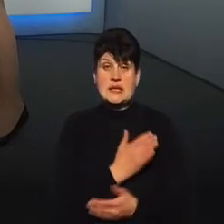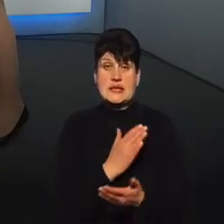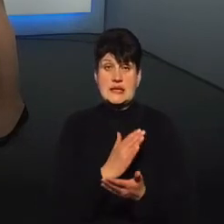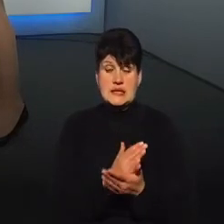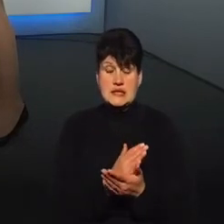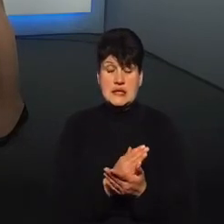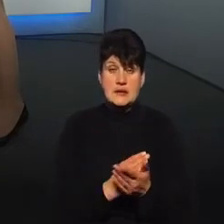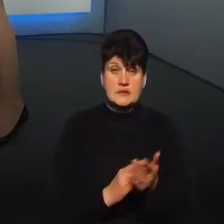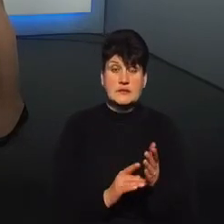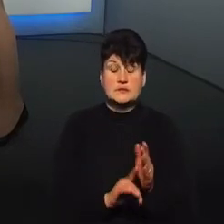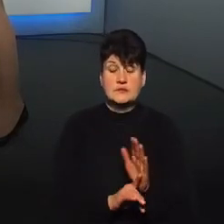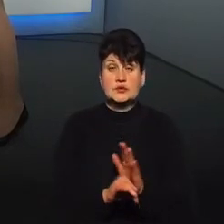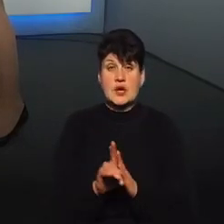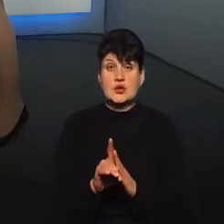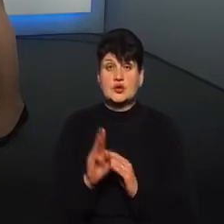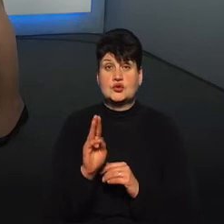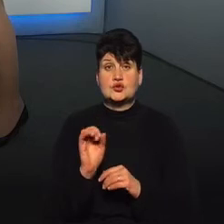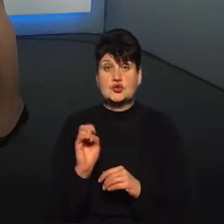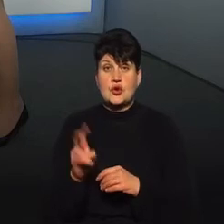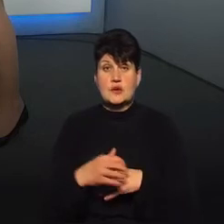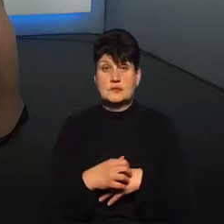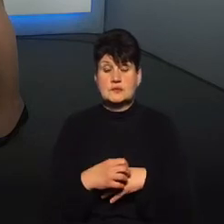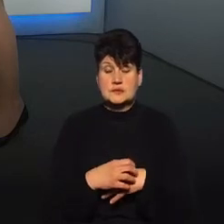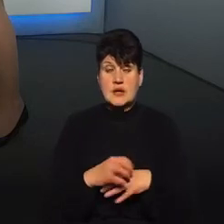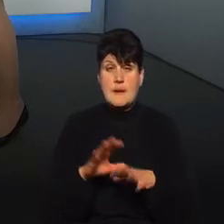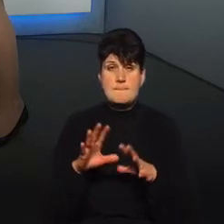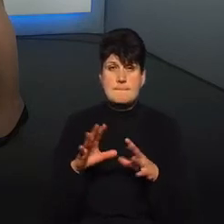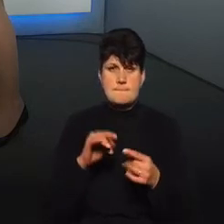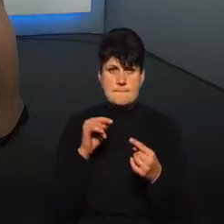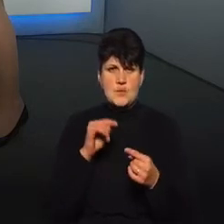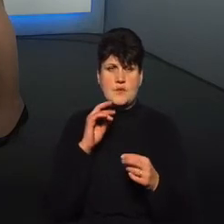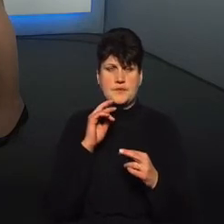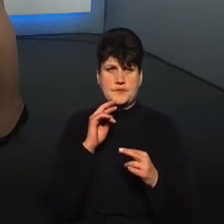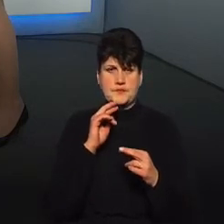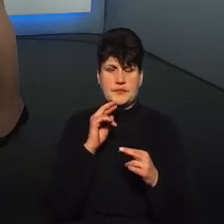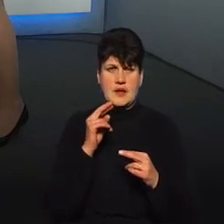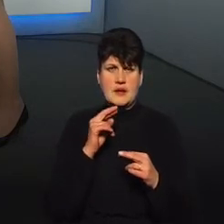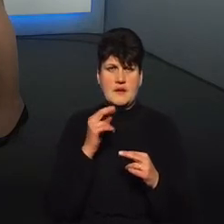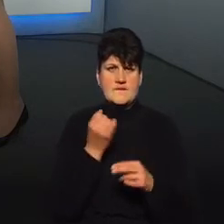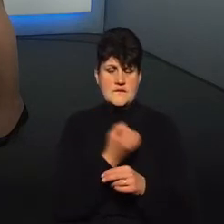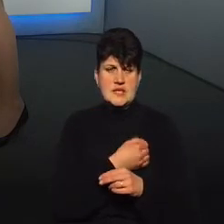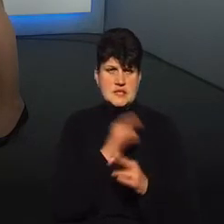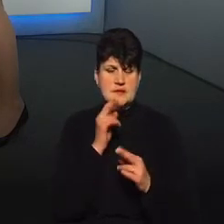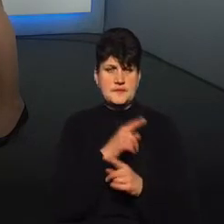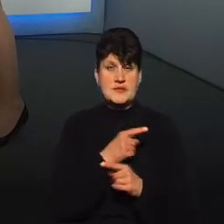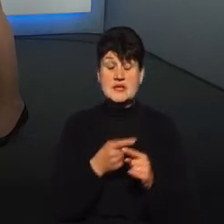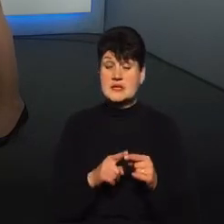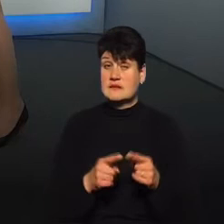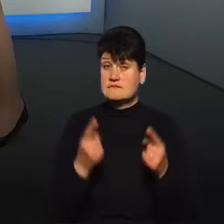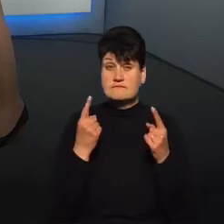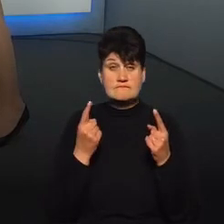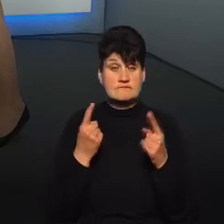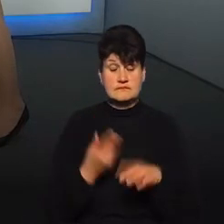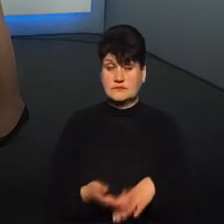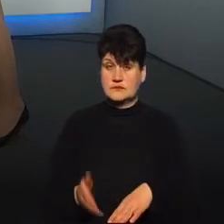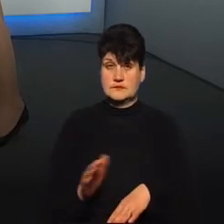анафілактичного шоку після введення першої дози вакцини. Це грізне ускладнення.